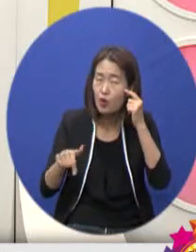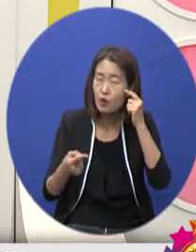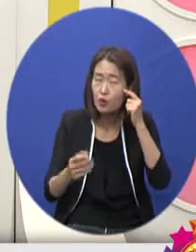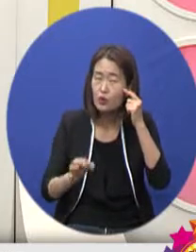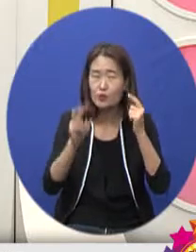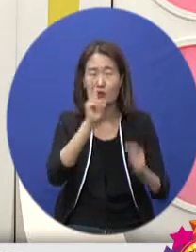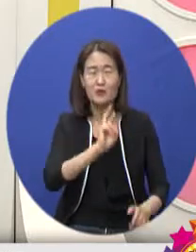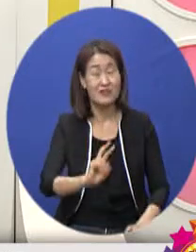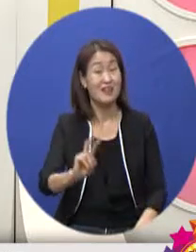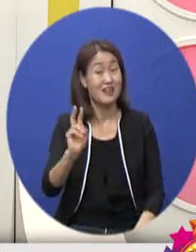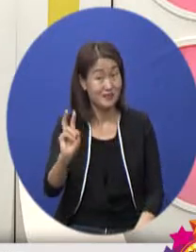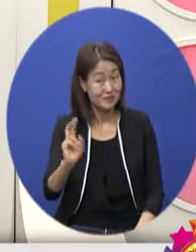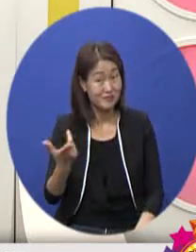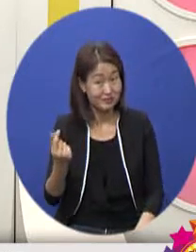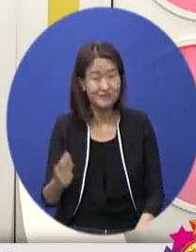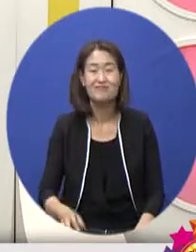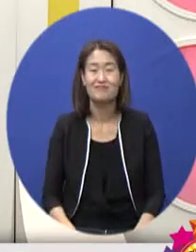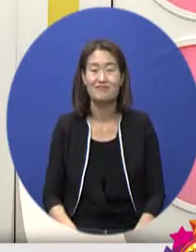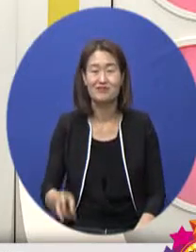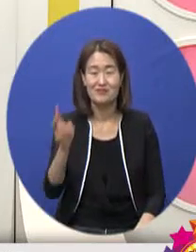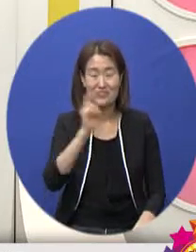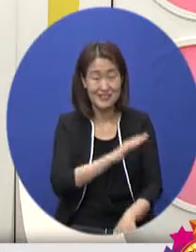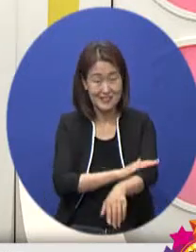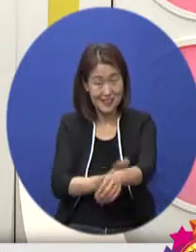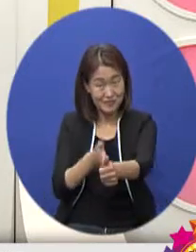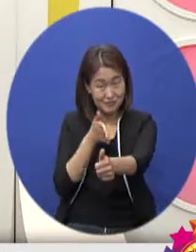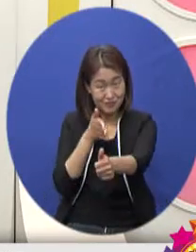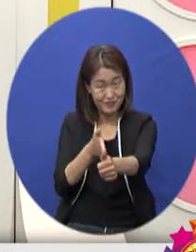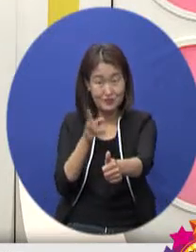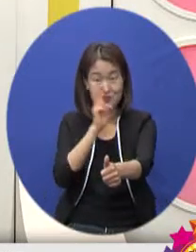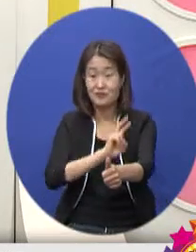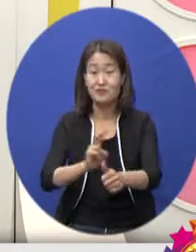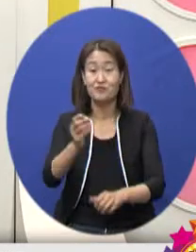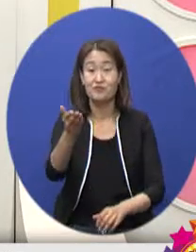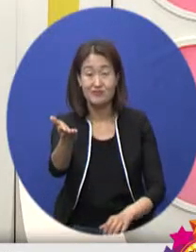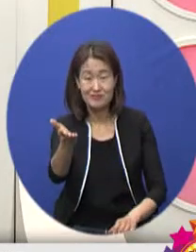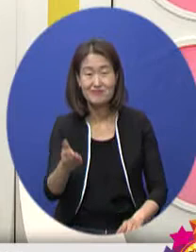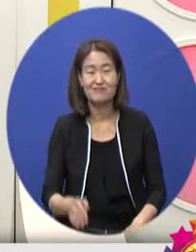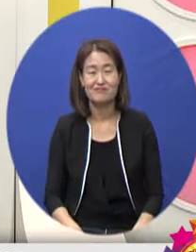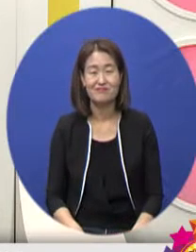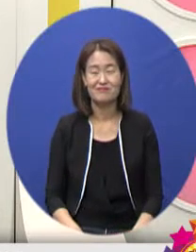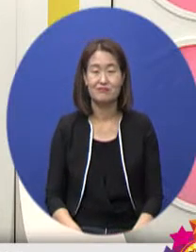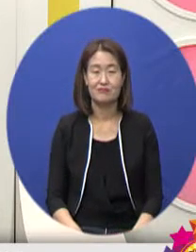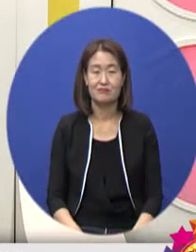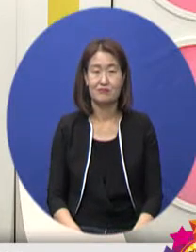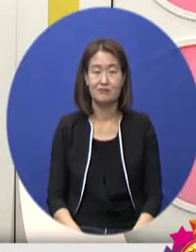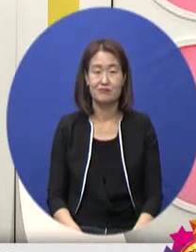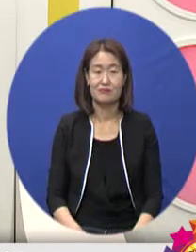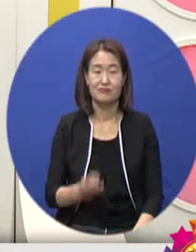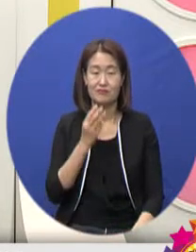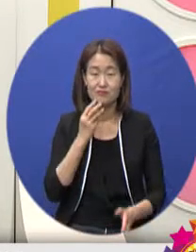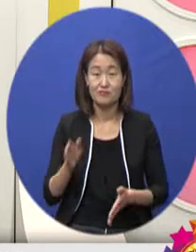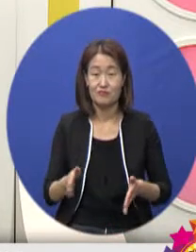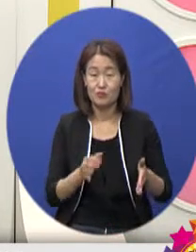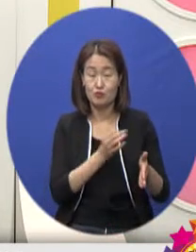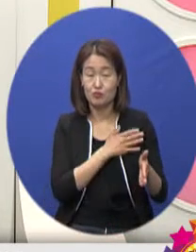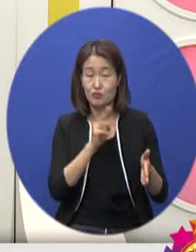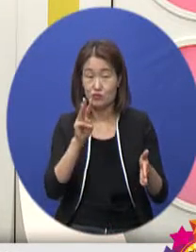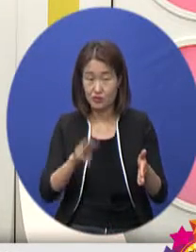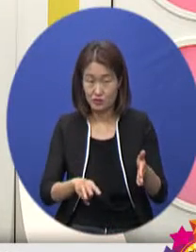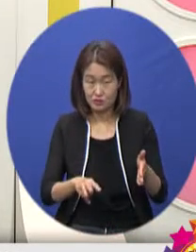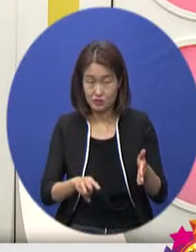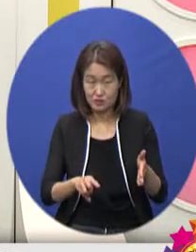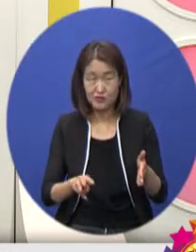것 같아요. 그렇죠? 네. 예, 예, 예. 네, 노래 잘 불러주시길 바라면서 음악 드릴게요. 네. 네. 네, 경기도 부천에 살고